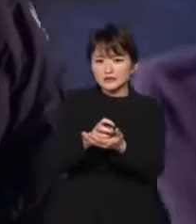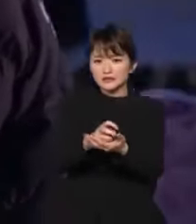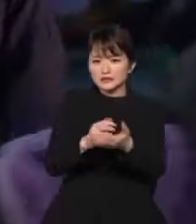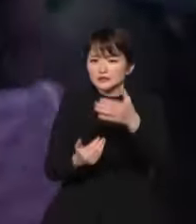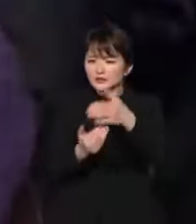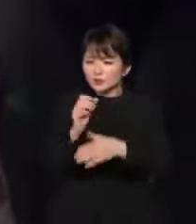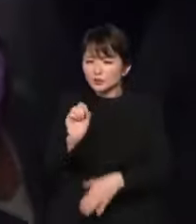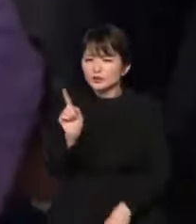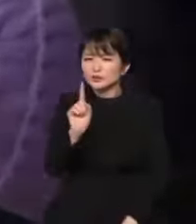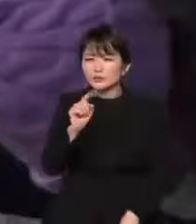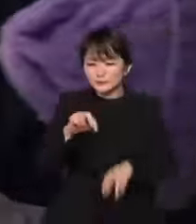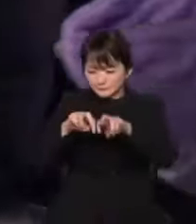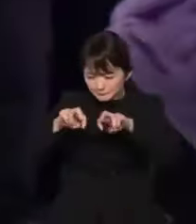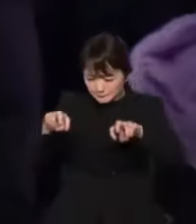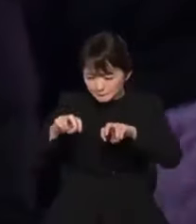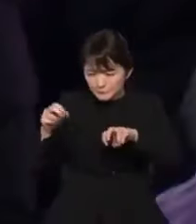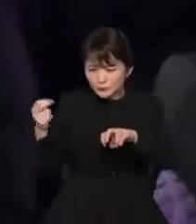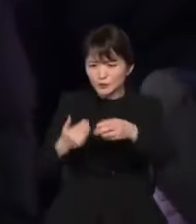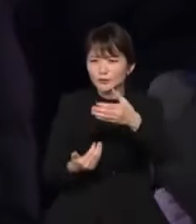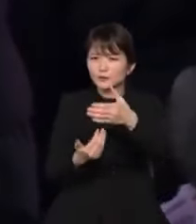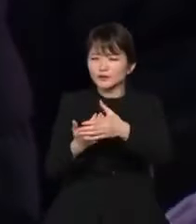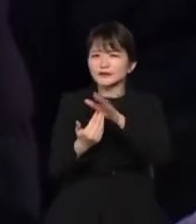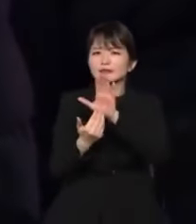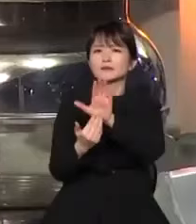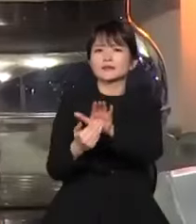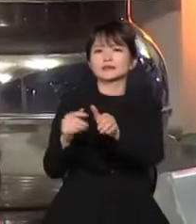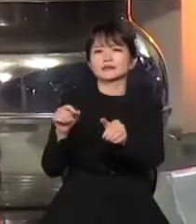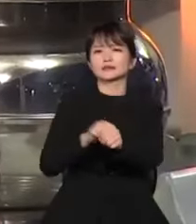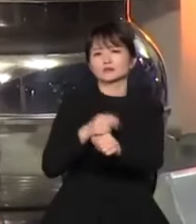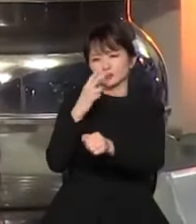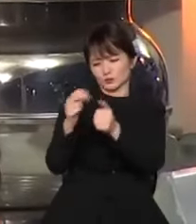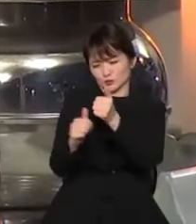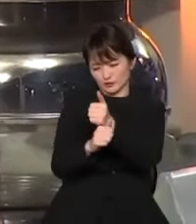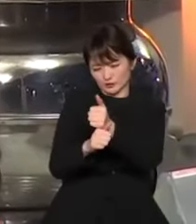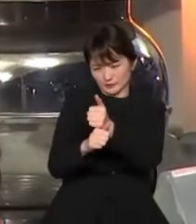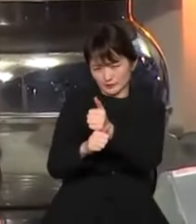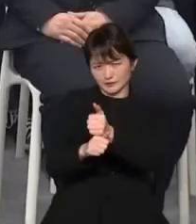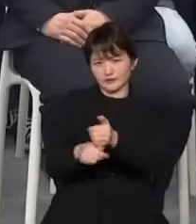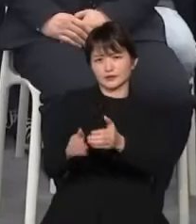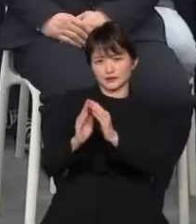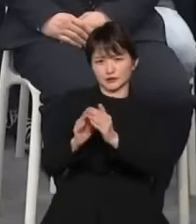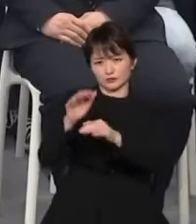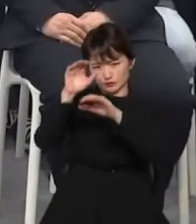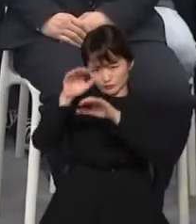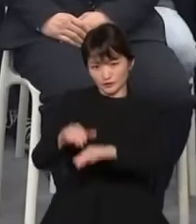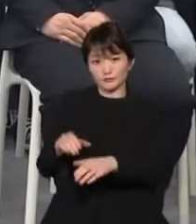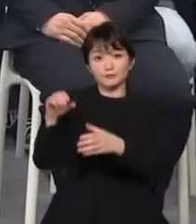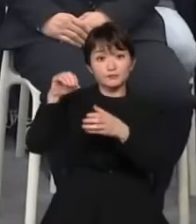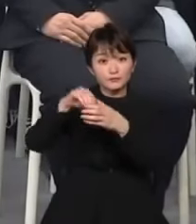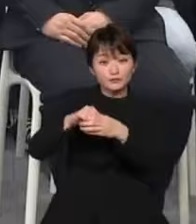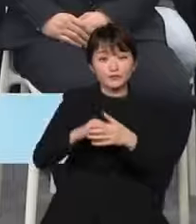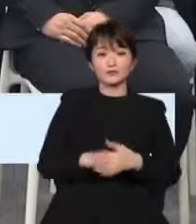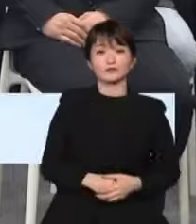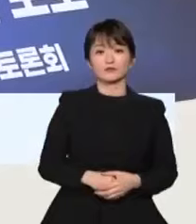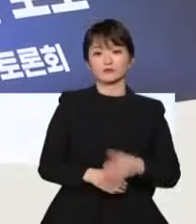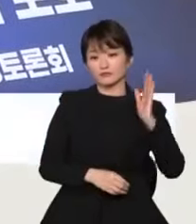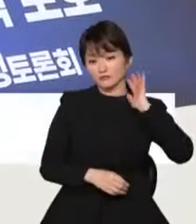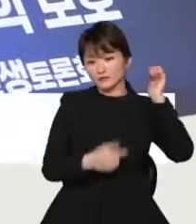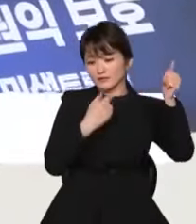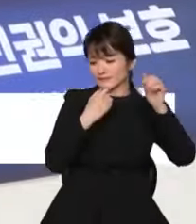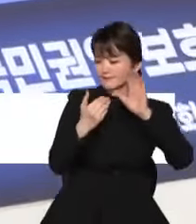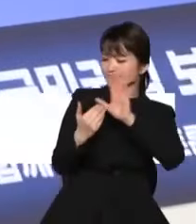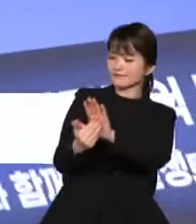규명하고 재발방지를 위한 특별조사 위원회를 설치하는 내용이 담겨 있습니다 하지만 윤 대통령이 거부권을